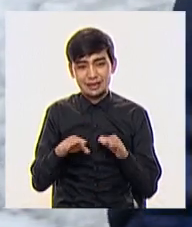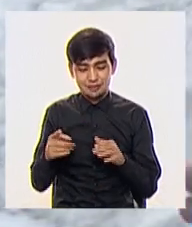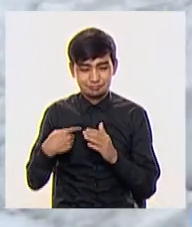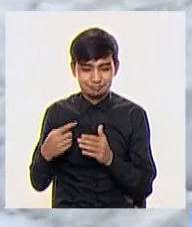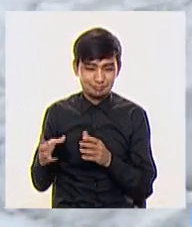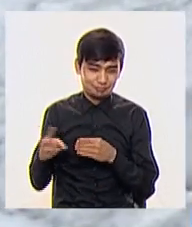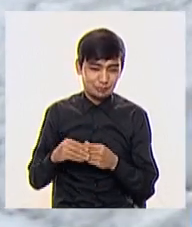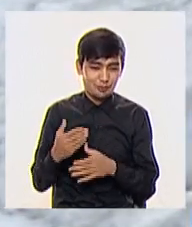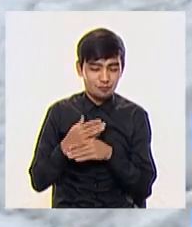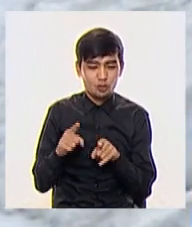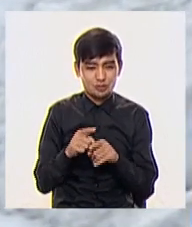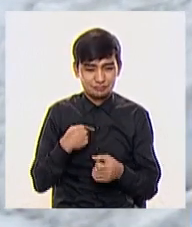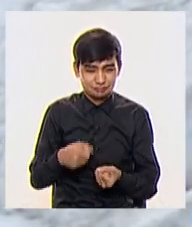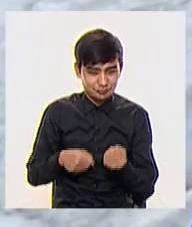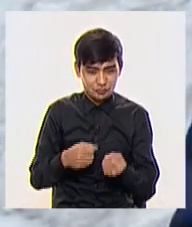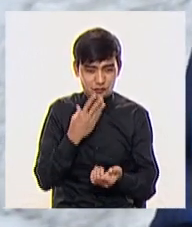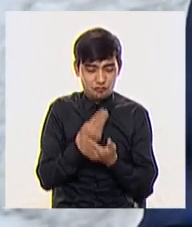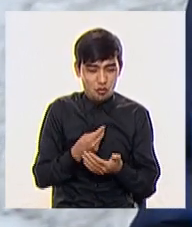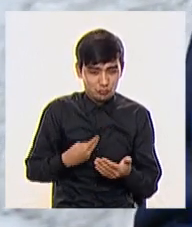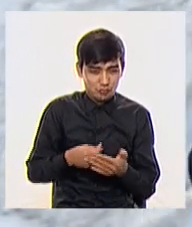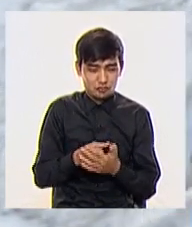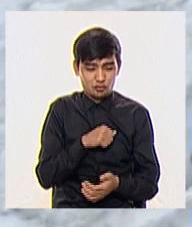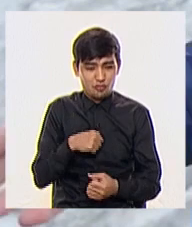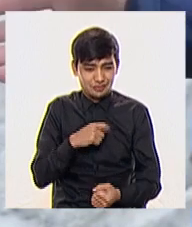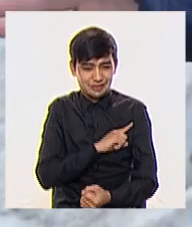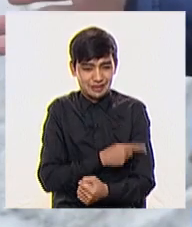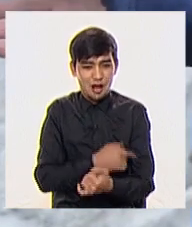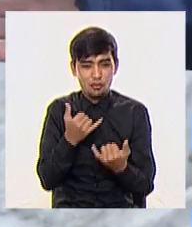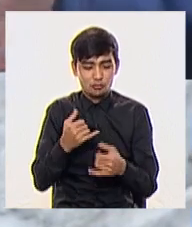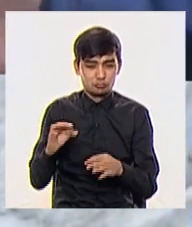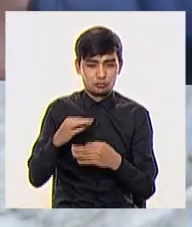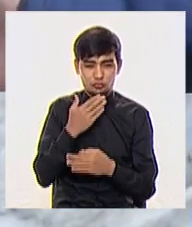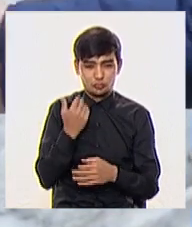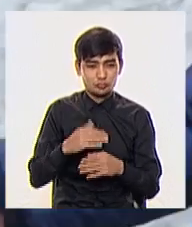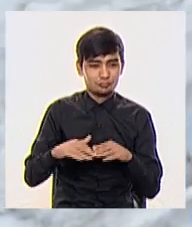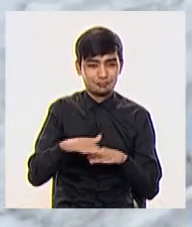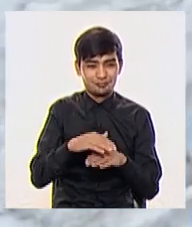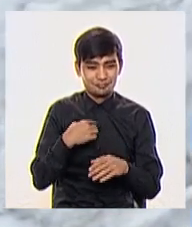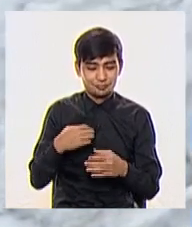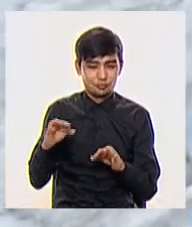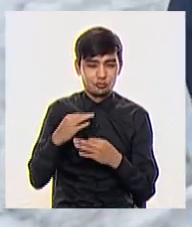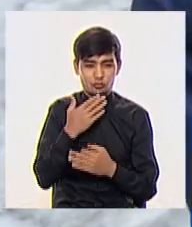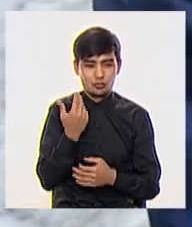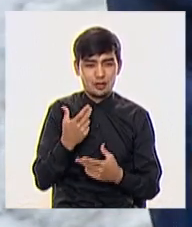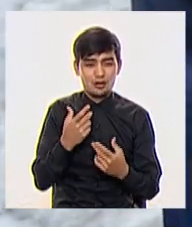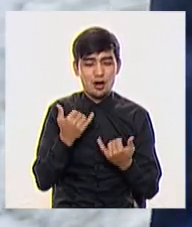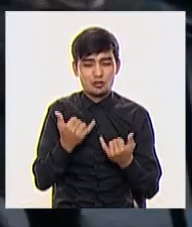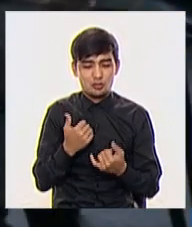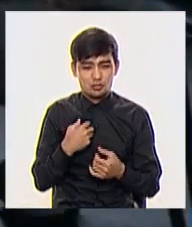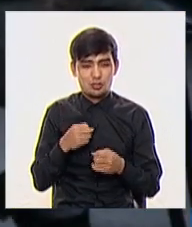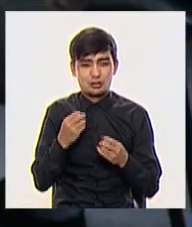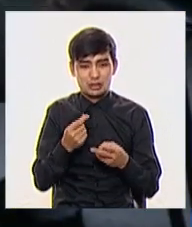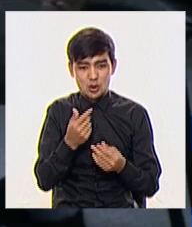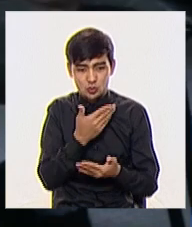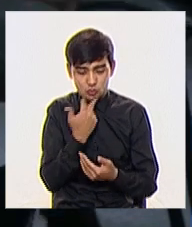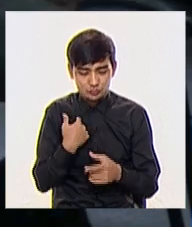чистим поле опять же за свой счет за счет своих сил час нас не пускают не на поле сейчас нет денег ни на выезд на